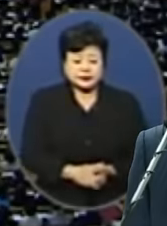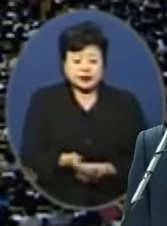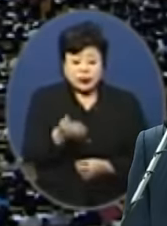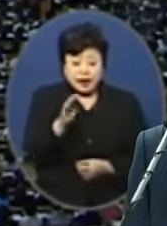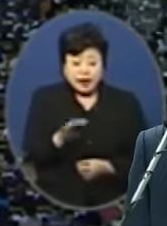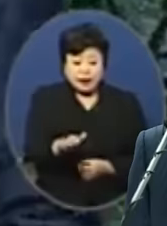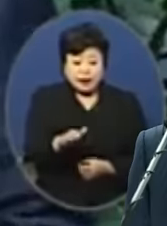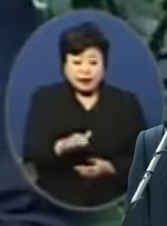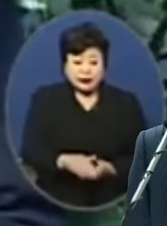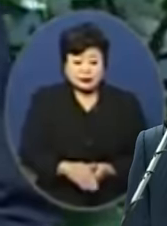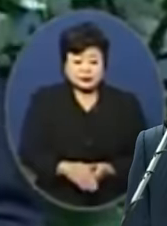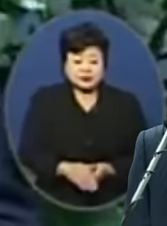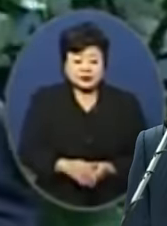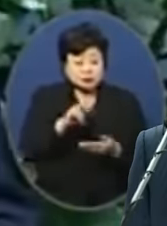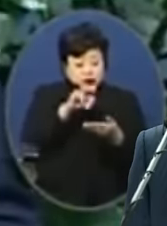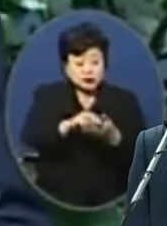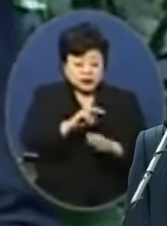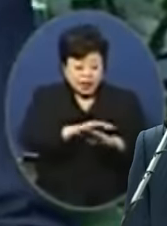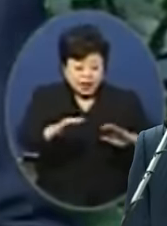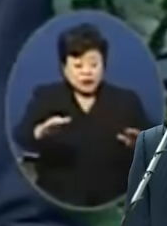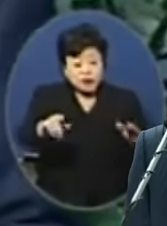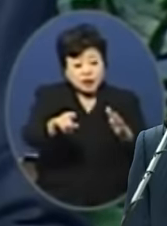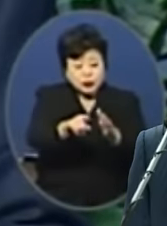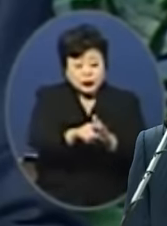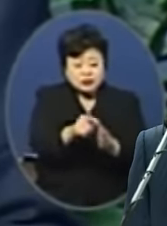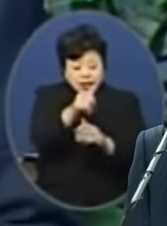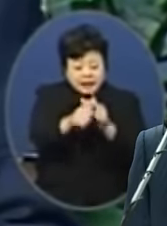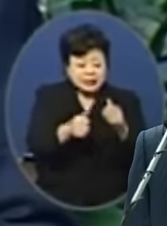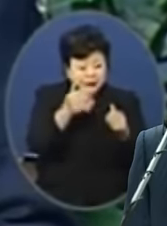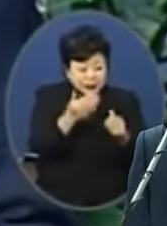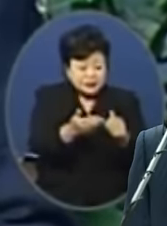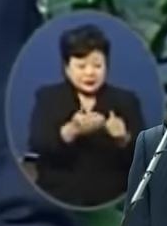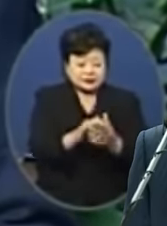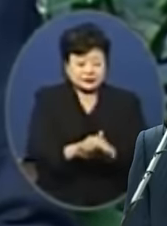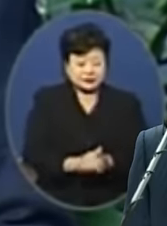그런데 바로 이 문제를 해결하기 위해서 하나님께서